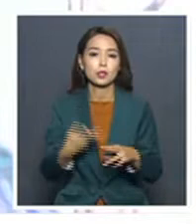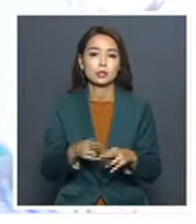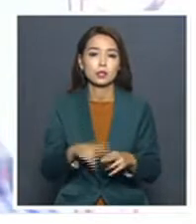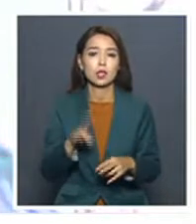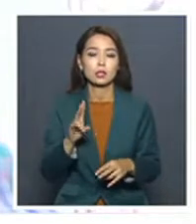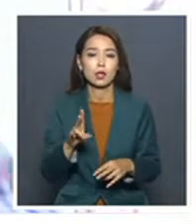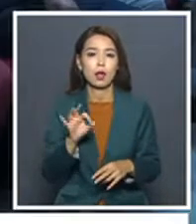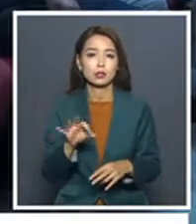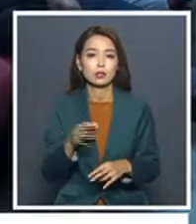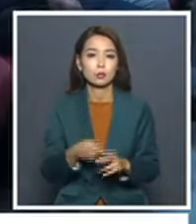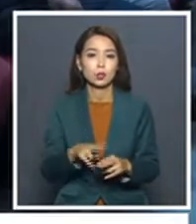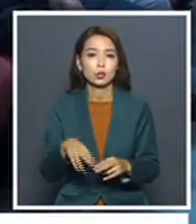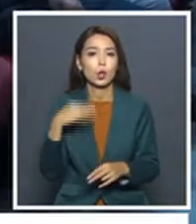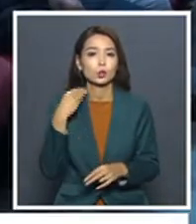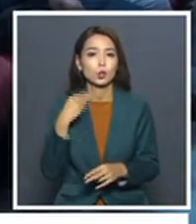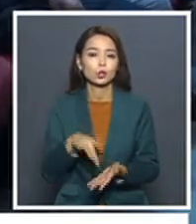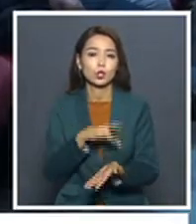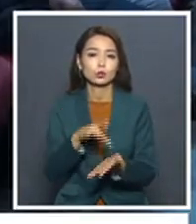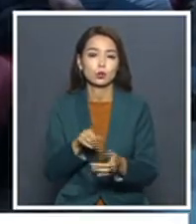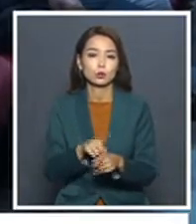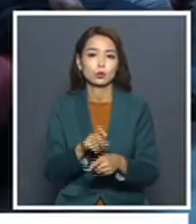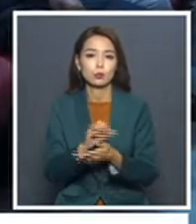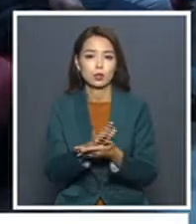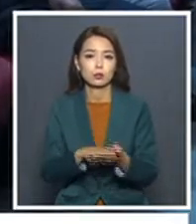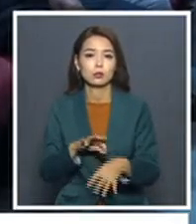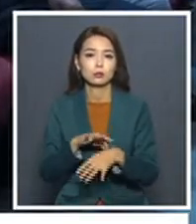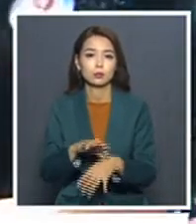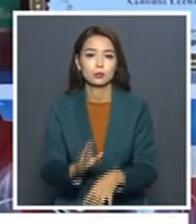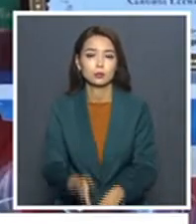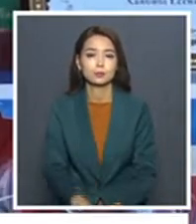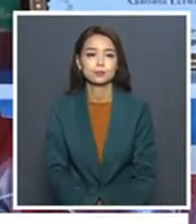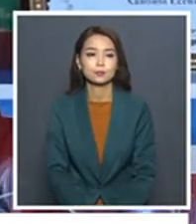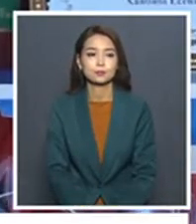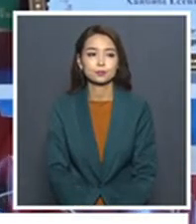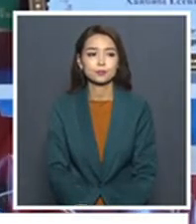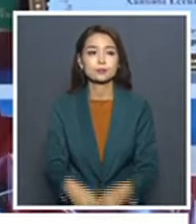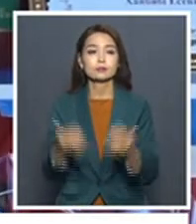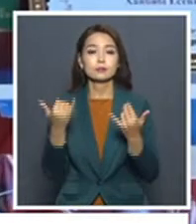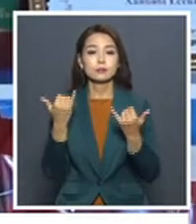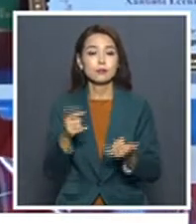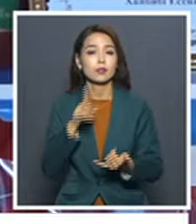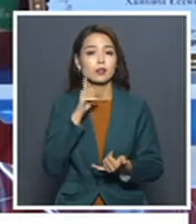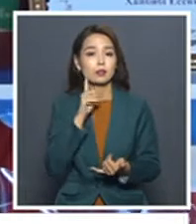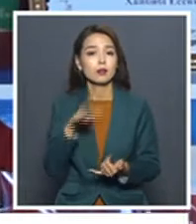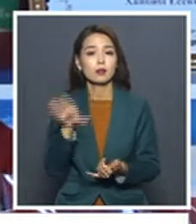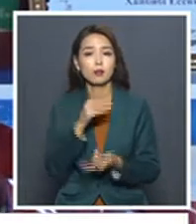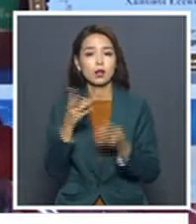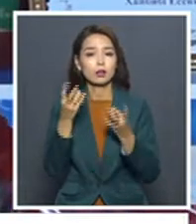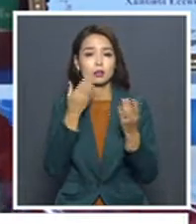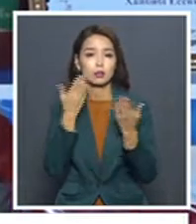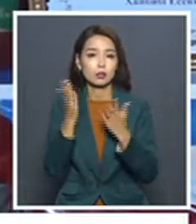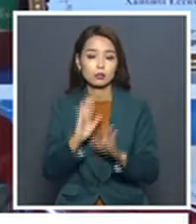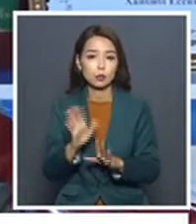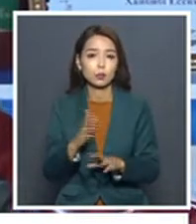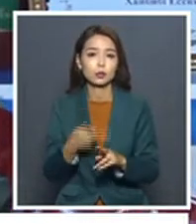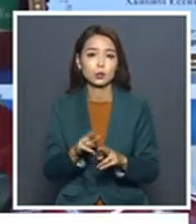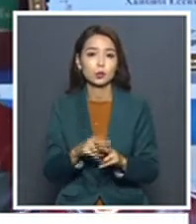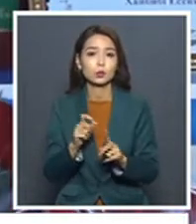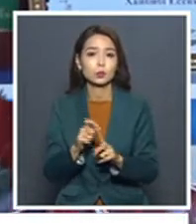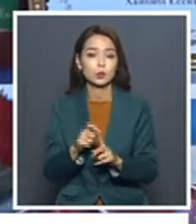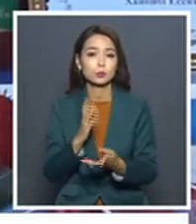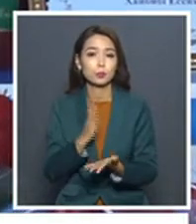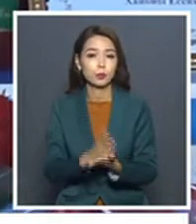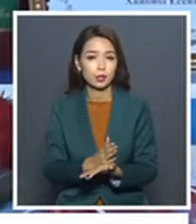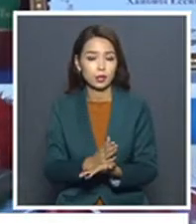төрінде өзге де шаралармен жалғасады. Қазір жастар кітап оқымайды деген сөз бар.